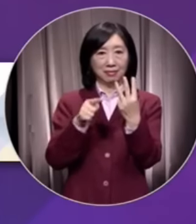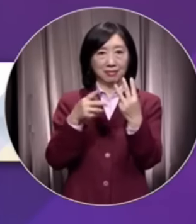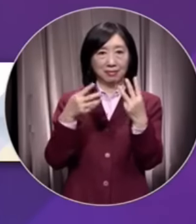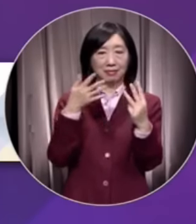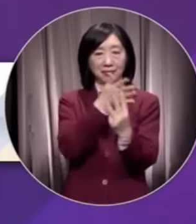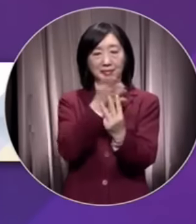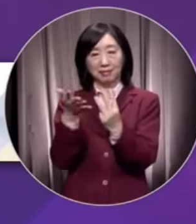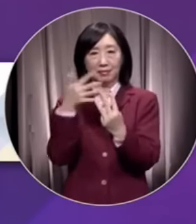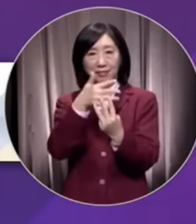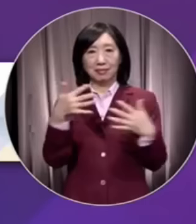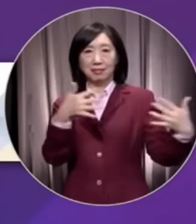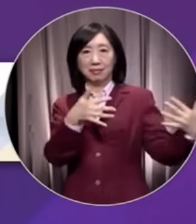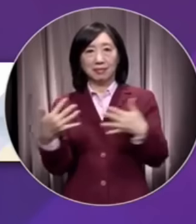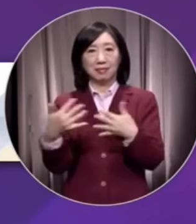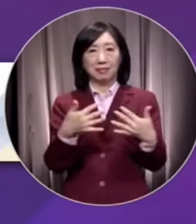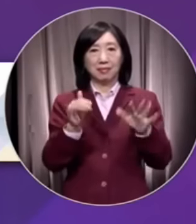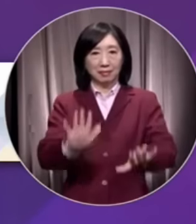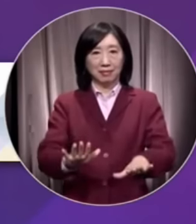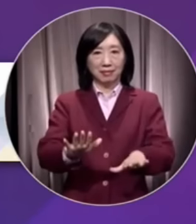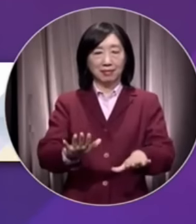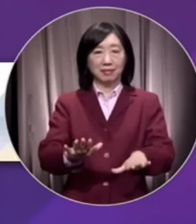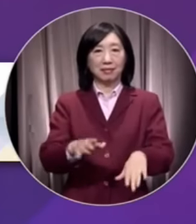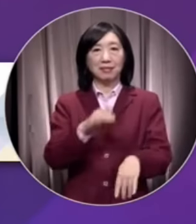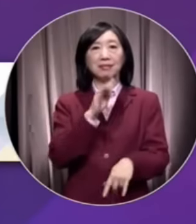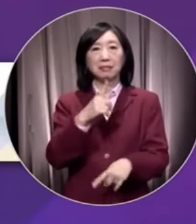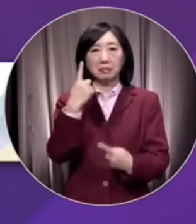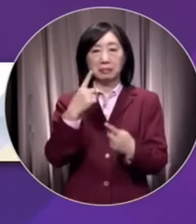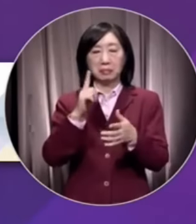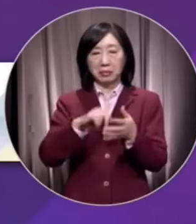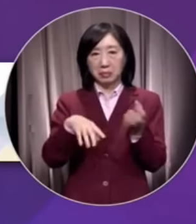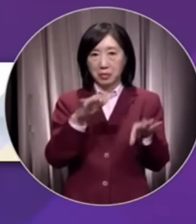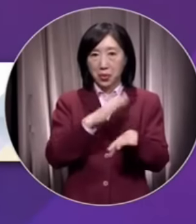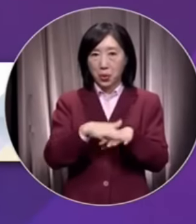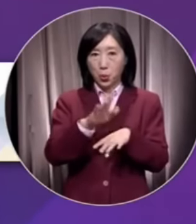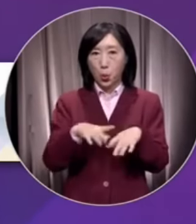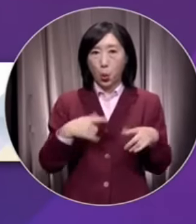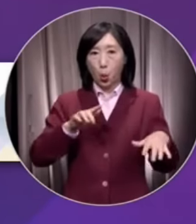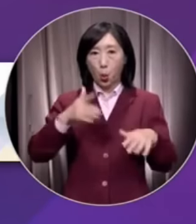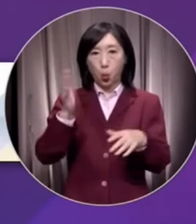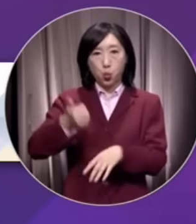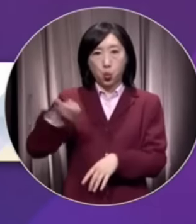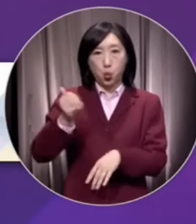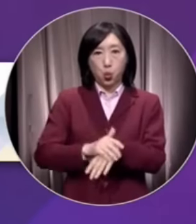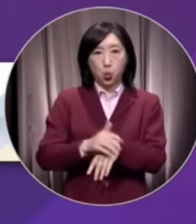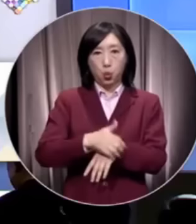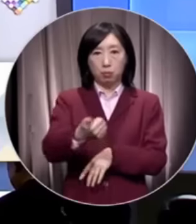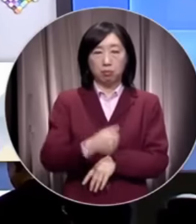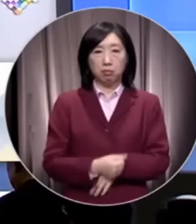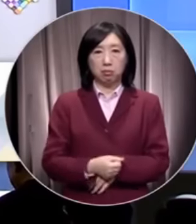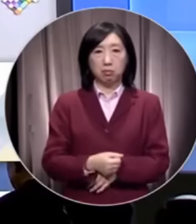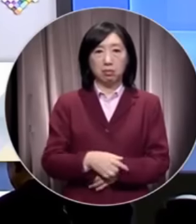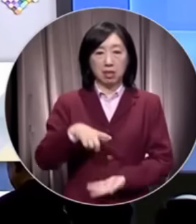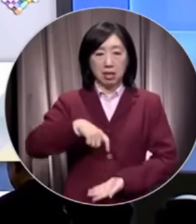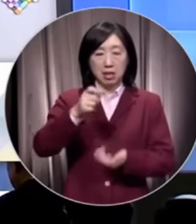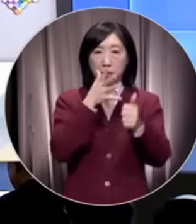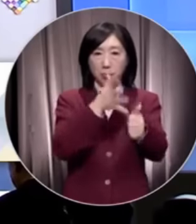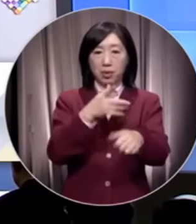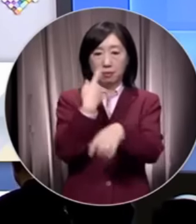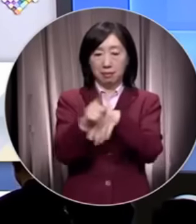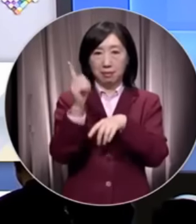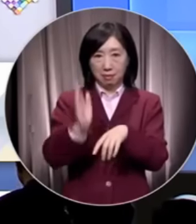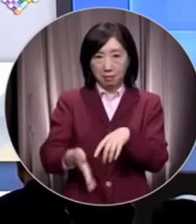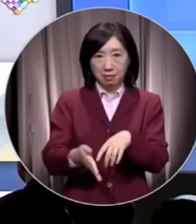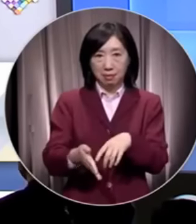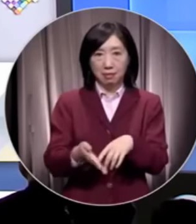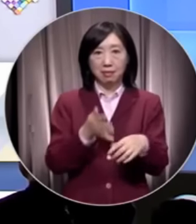叉诘问，这个阶段最能够产生火花。那么提问者有一分半的时间针对两位候